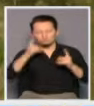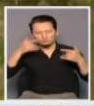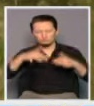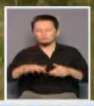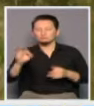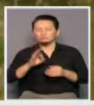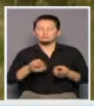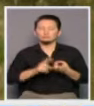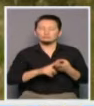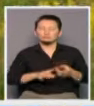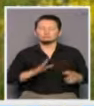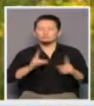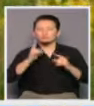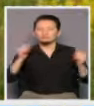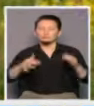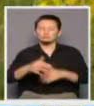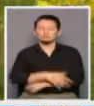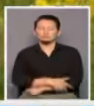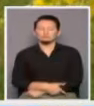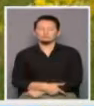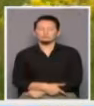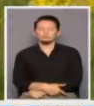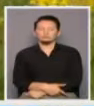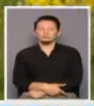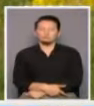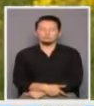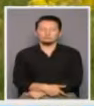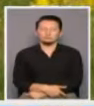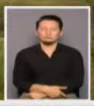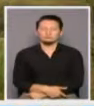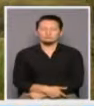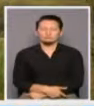через учредительное собрание. Дина Куспанова, Айбек Утемисов, служба новостей.